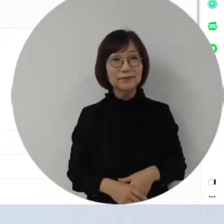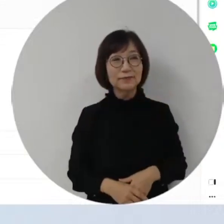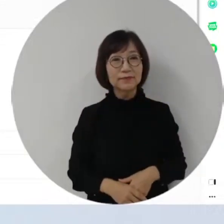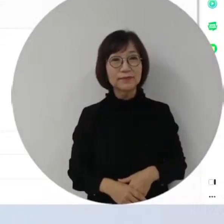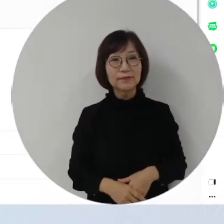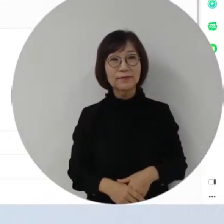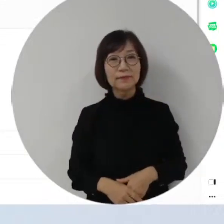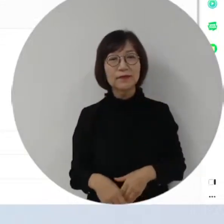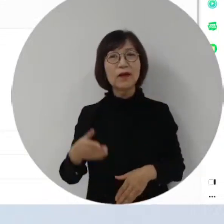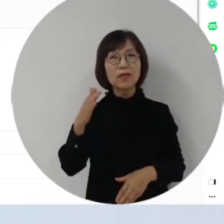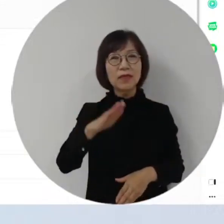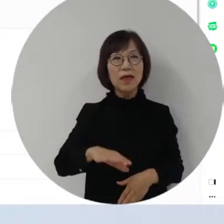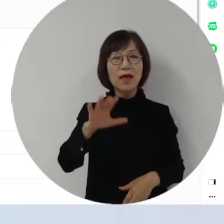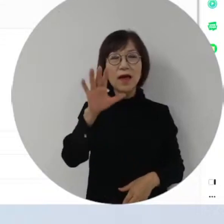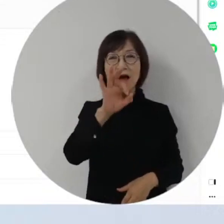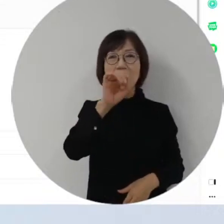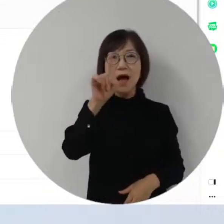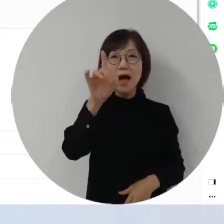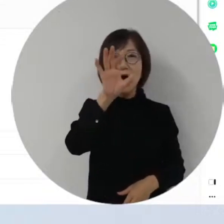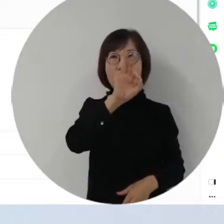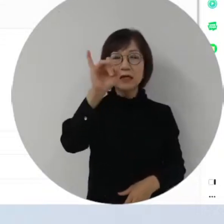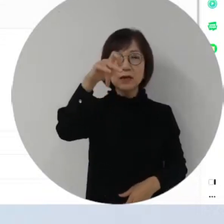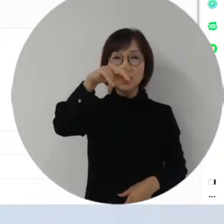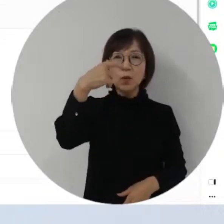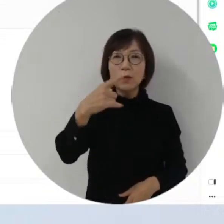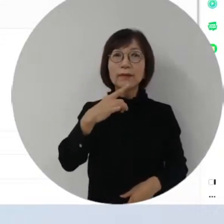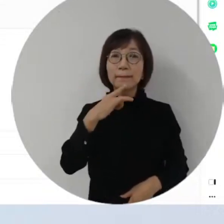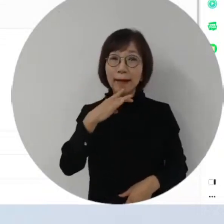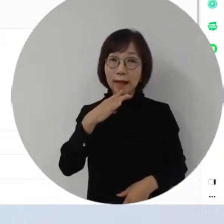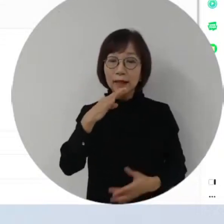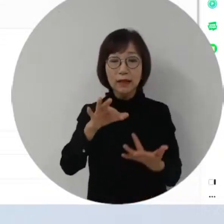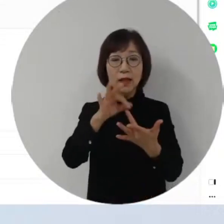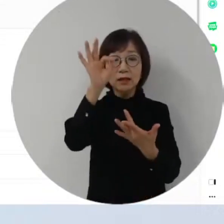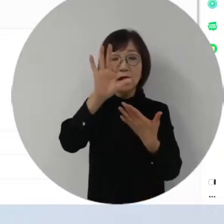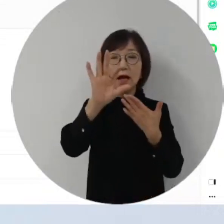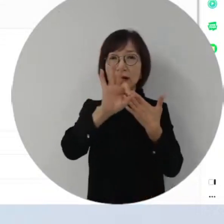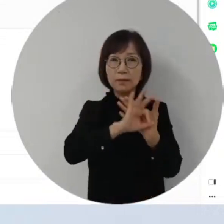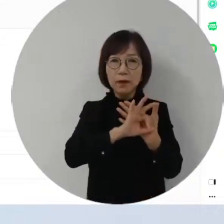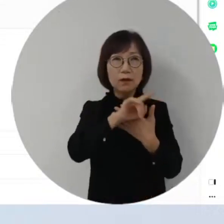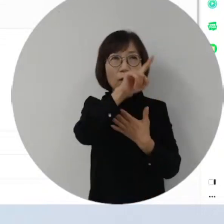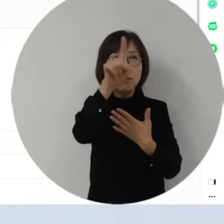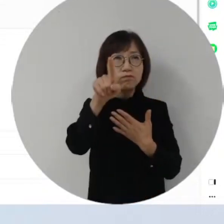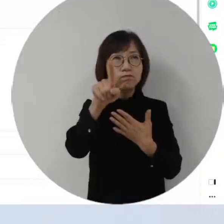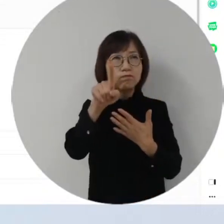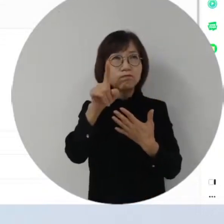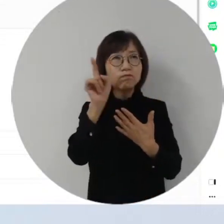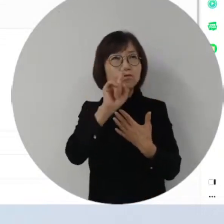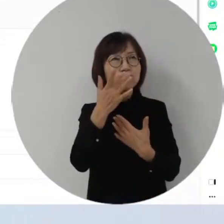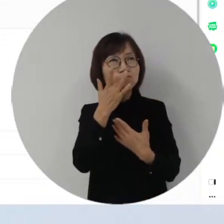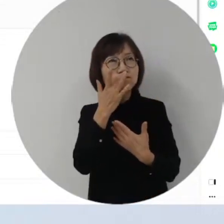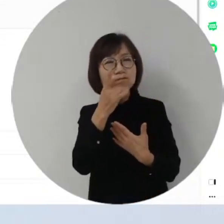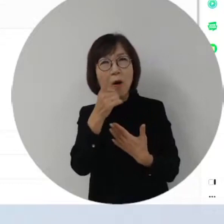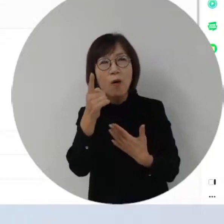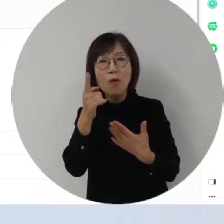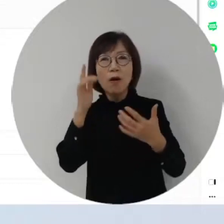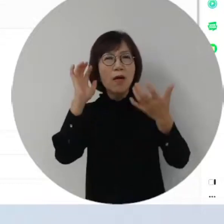근데 요 아이콘만은 요게 어떤 사이트의 아이콘인지 구별을 하실 수 있을 때 체크하셔야